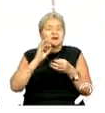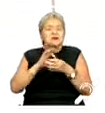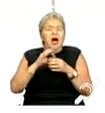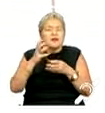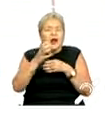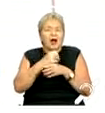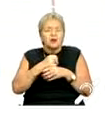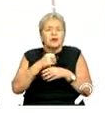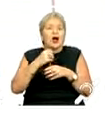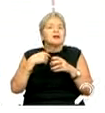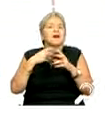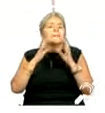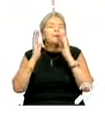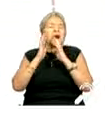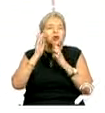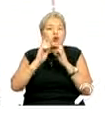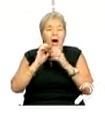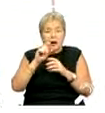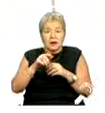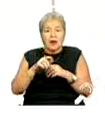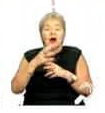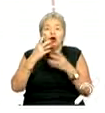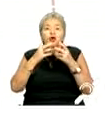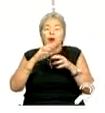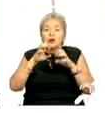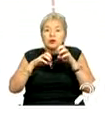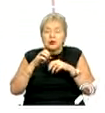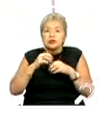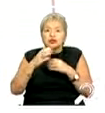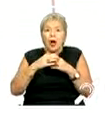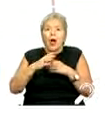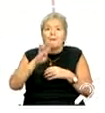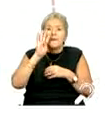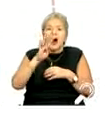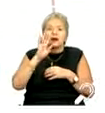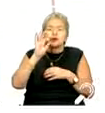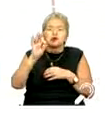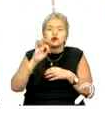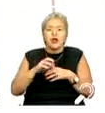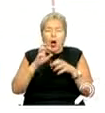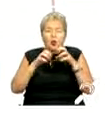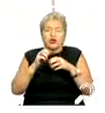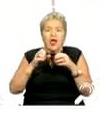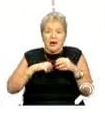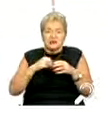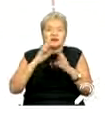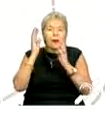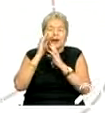silvicultorilor, efectivul de urși din județul Prahova este de aproape 400 de exemplare.